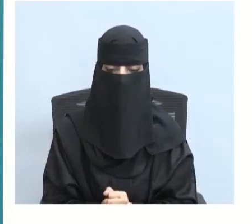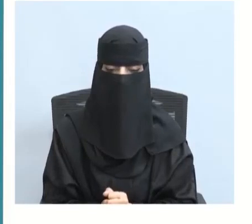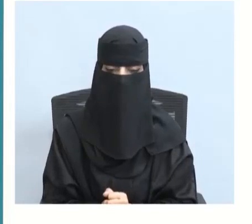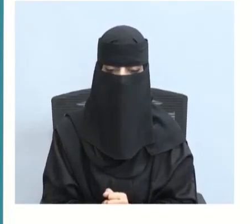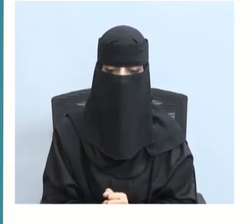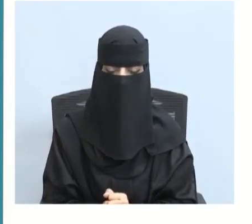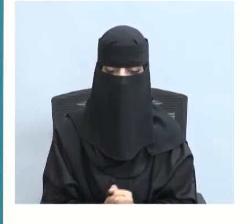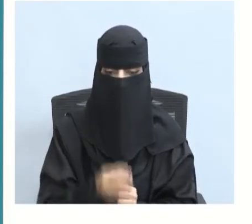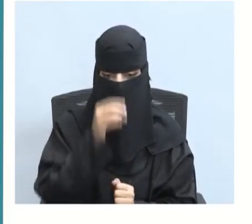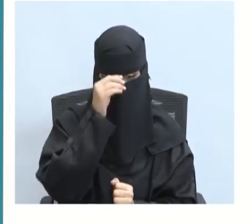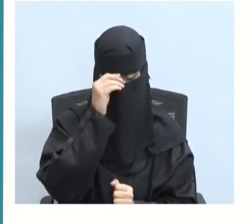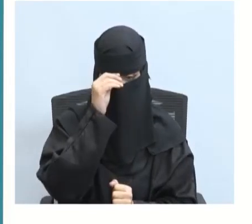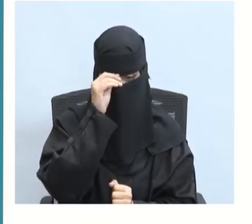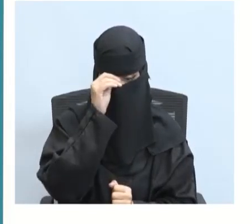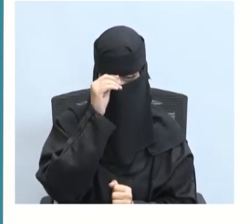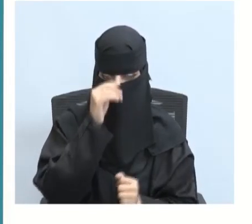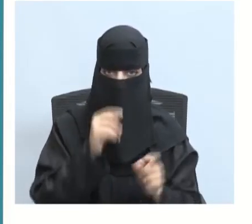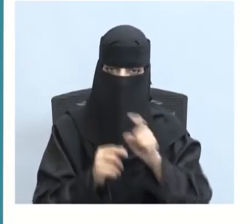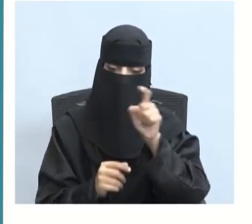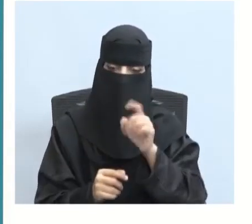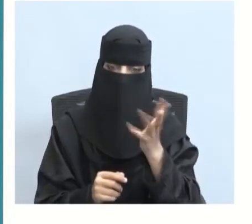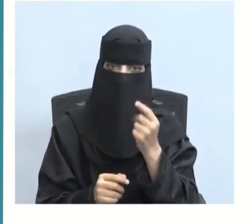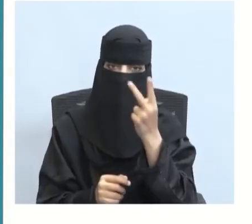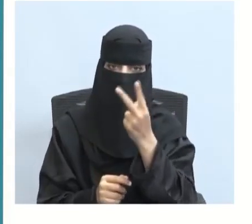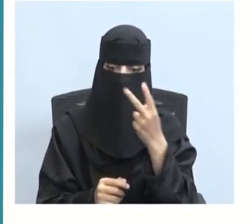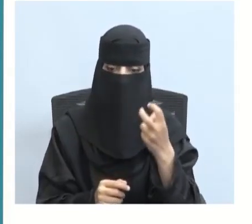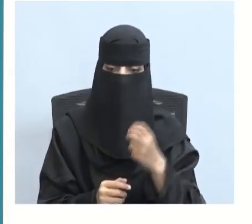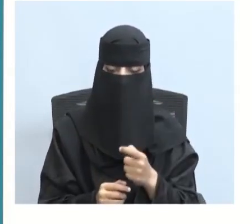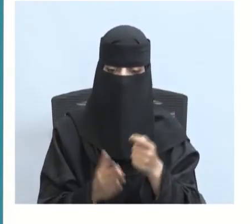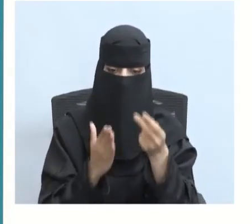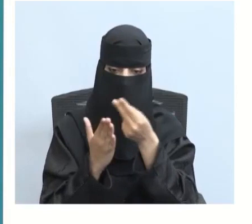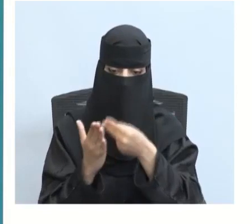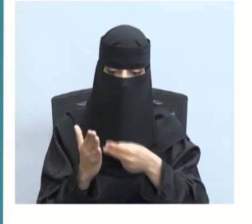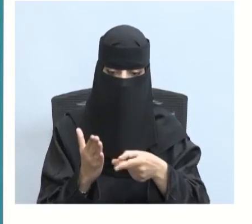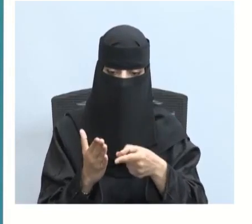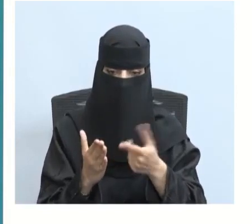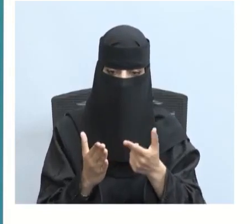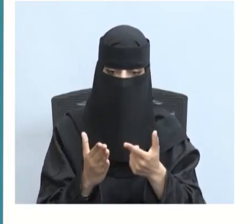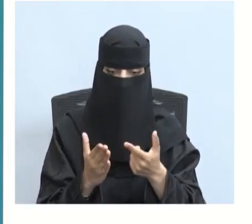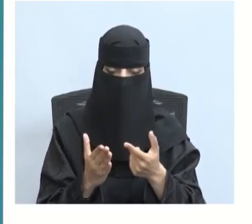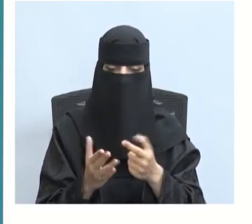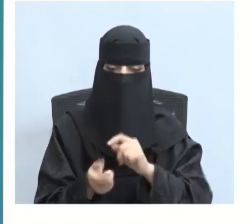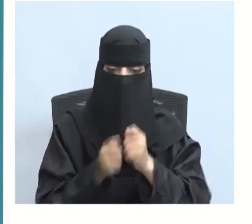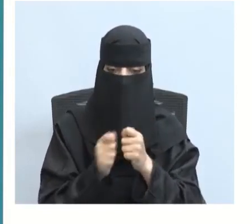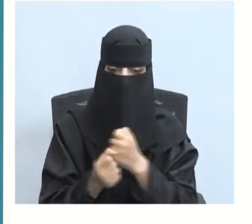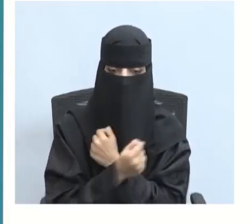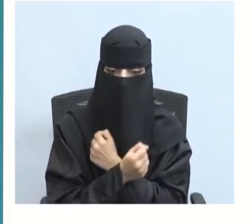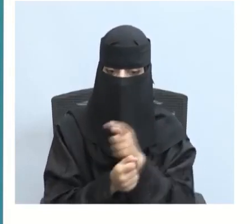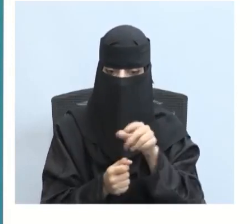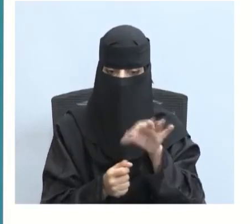المركبه سؤال 22 ارسم او ارسمي تحولات الطاقه التي تحدث